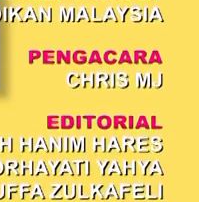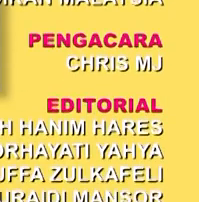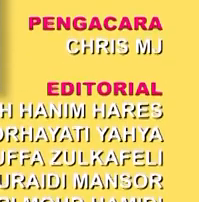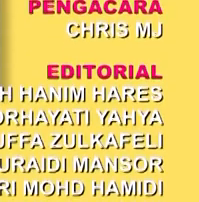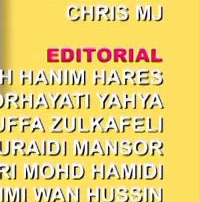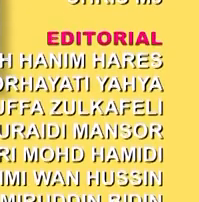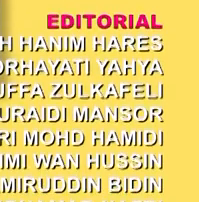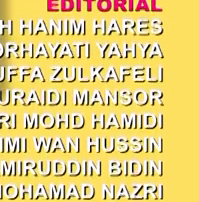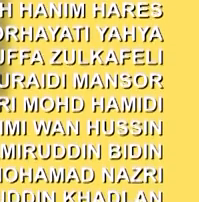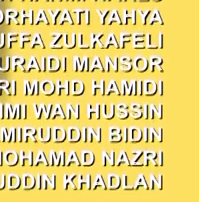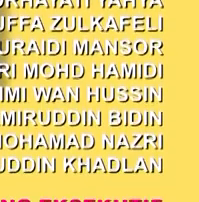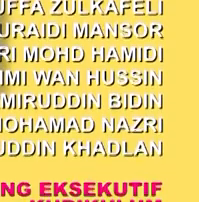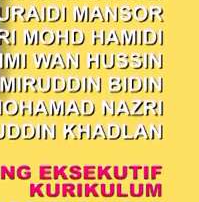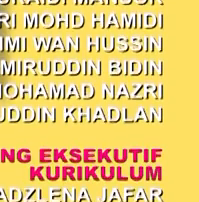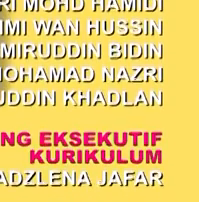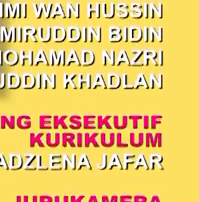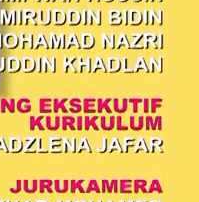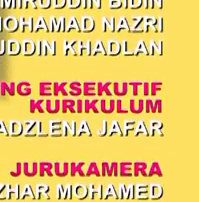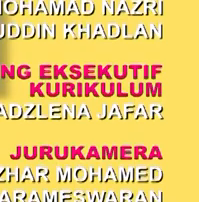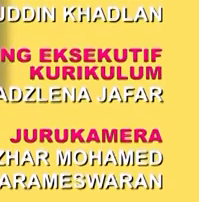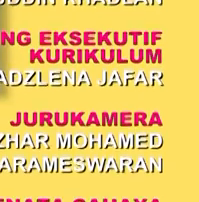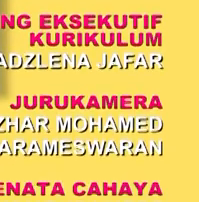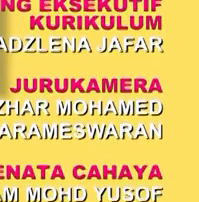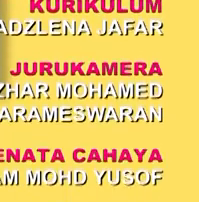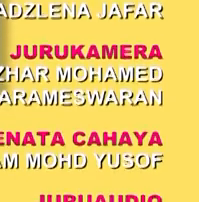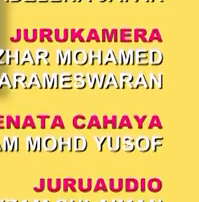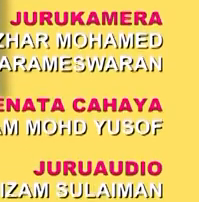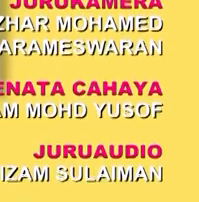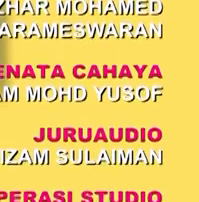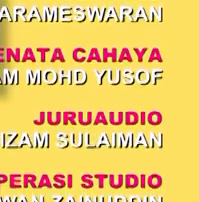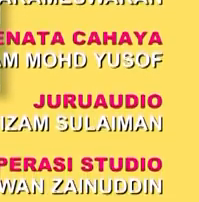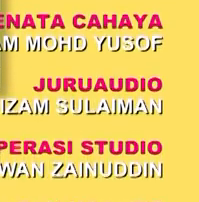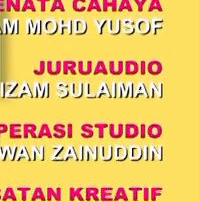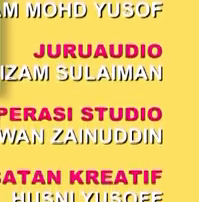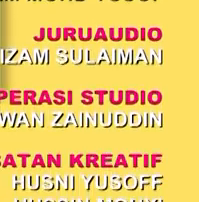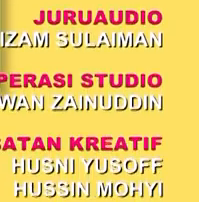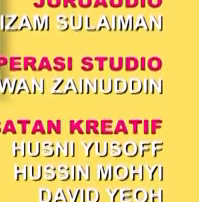orangnya pandai aku hewan berleher yang